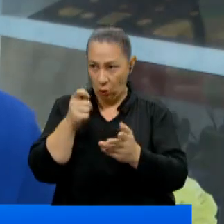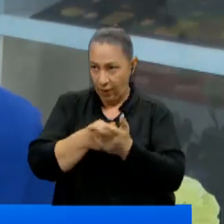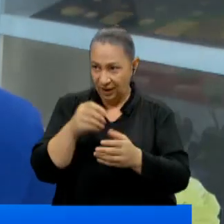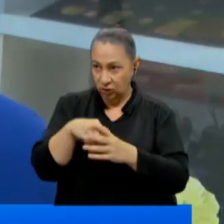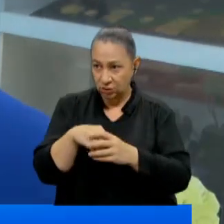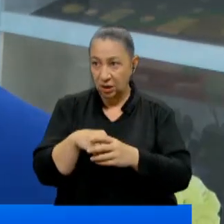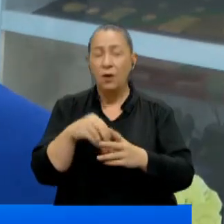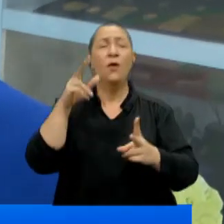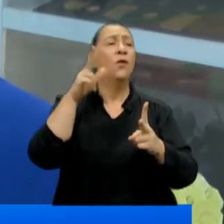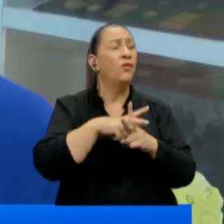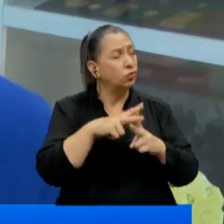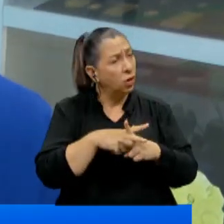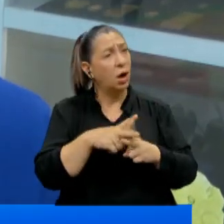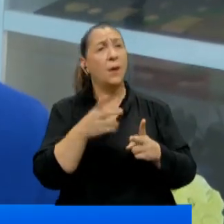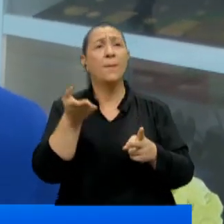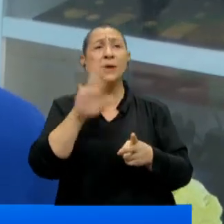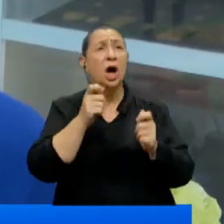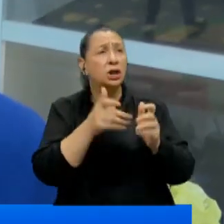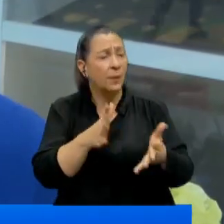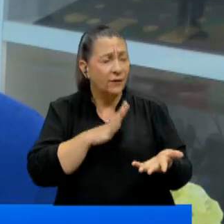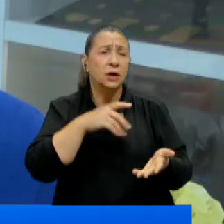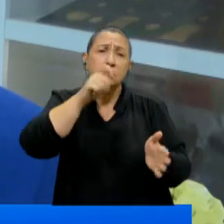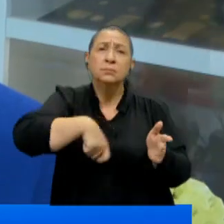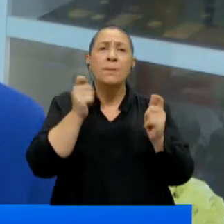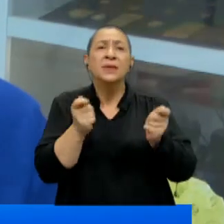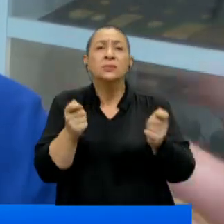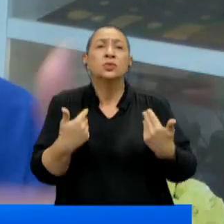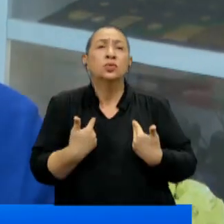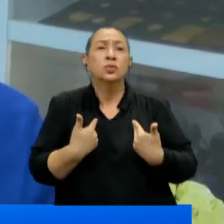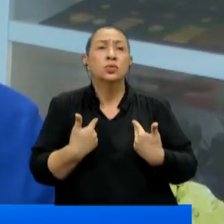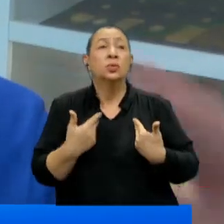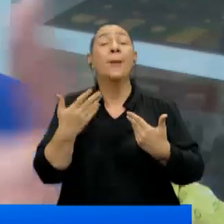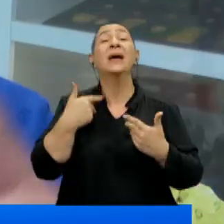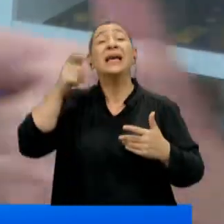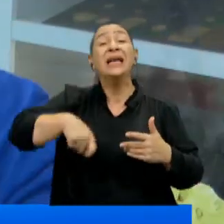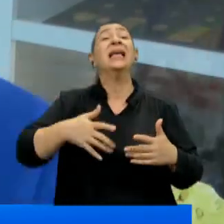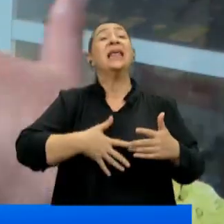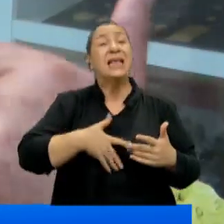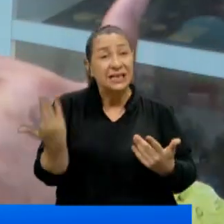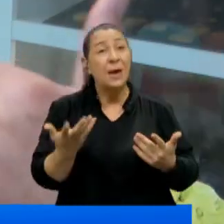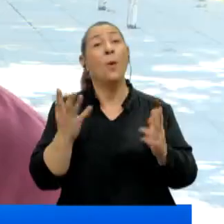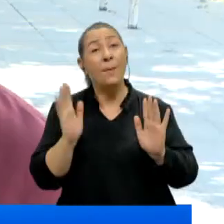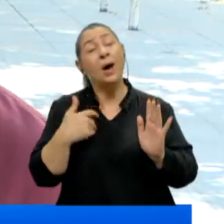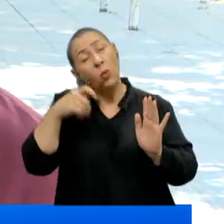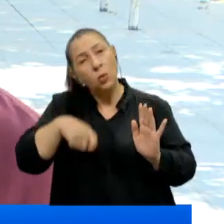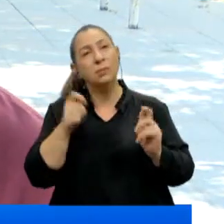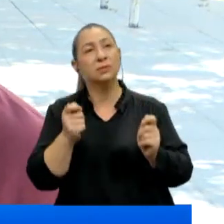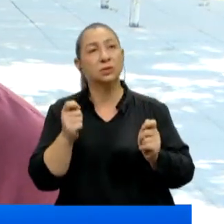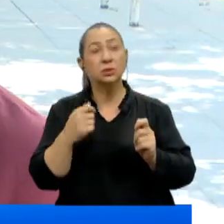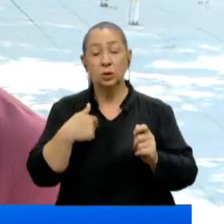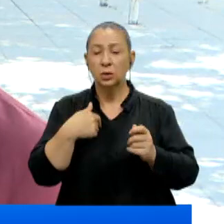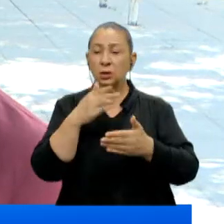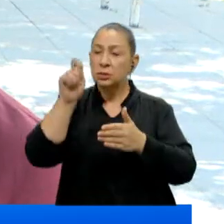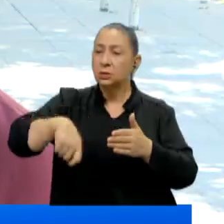ödemek için kullanıyorum. Faturalarını ödemek için, başka harcamalar için kredi kartı kullanılmaması gerektiği şekilde kullanıyorum. Düzenli şekilde